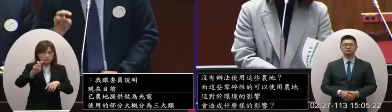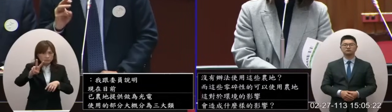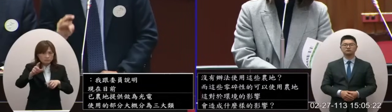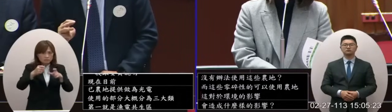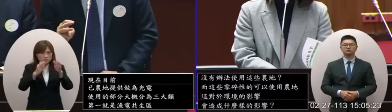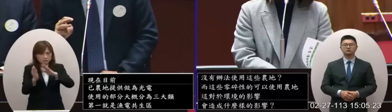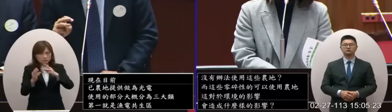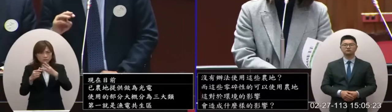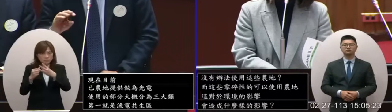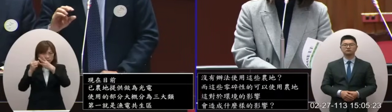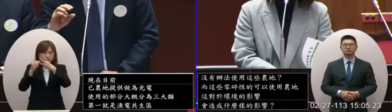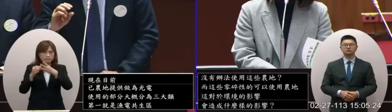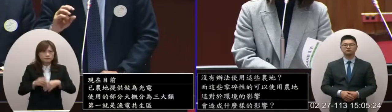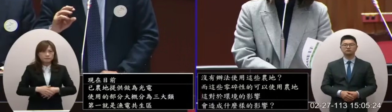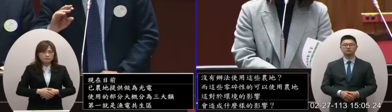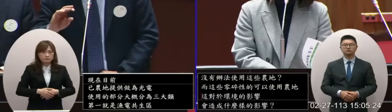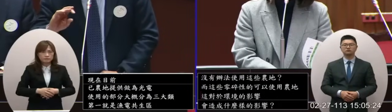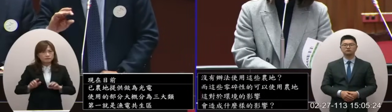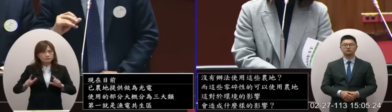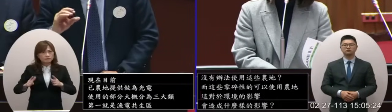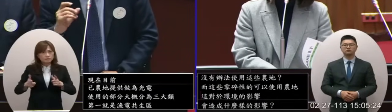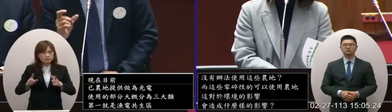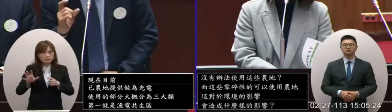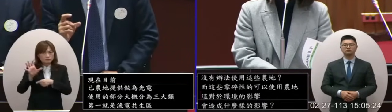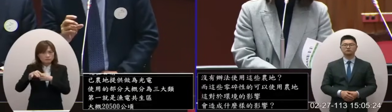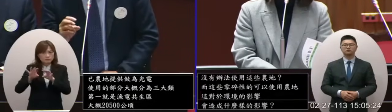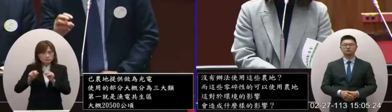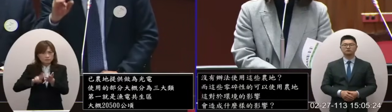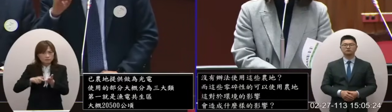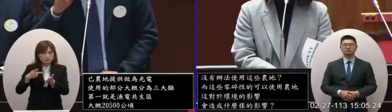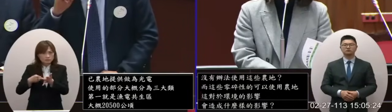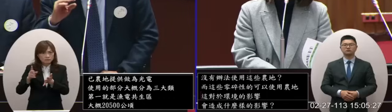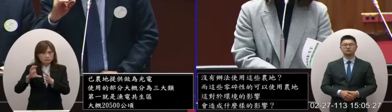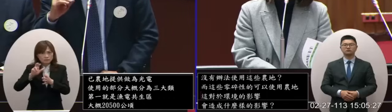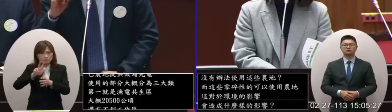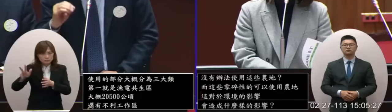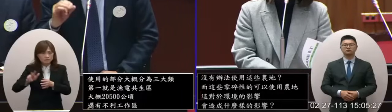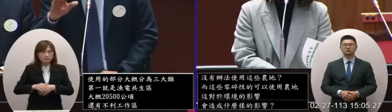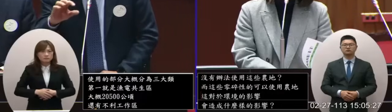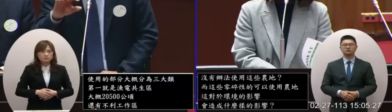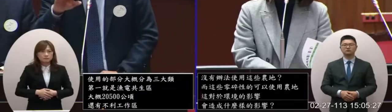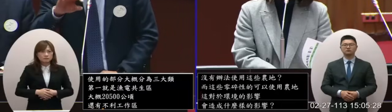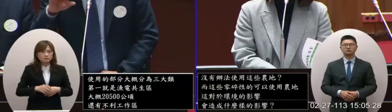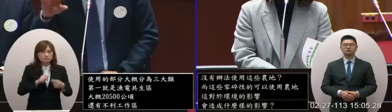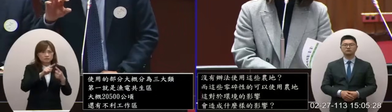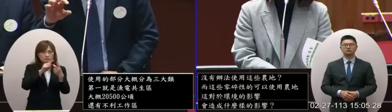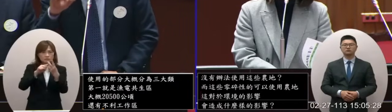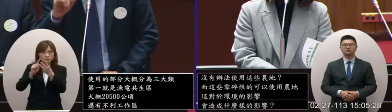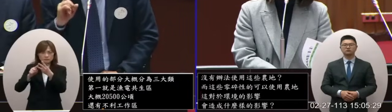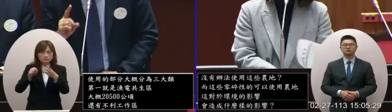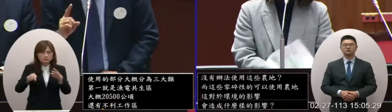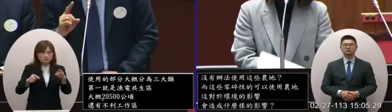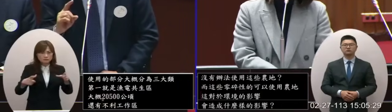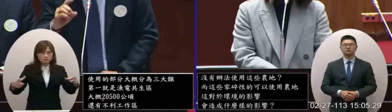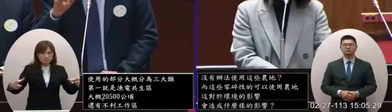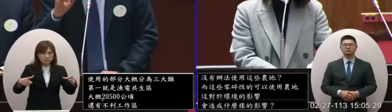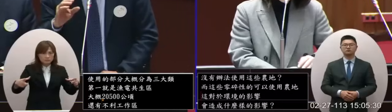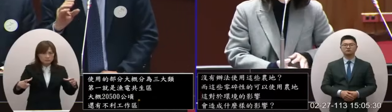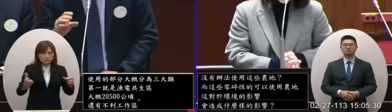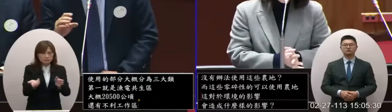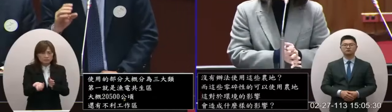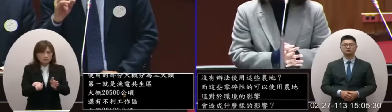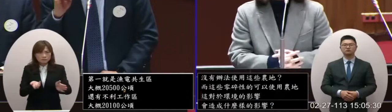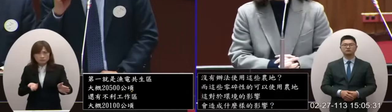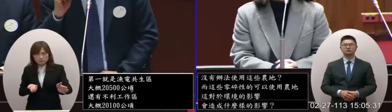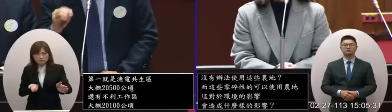21662公顷，那第三个部分是大概是用农地变更的方式，这些地的圈出来之前，它